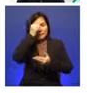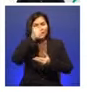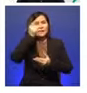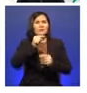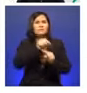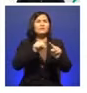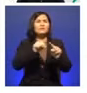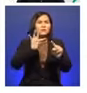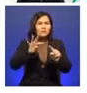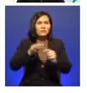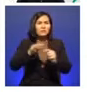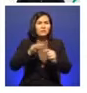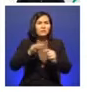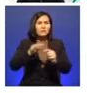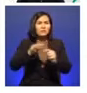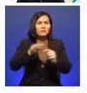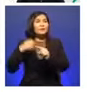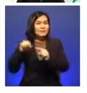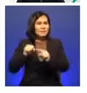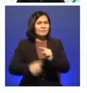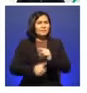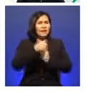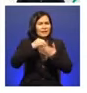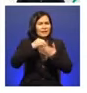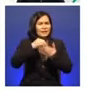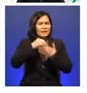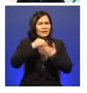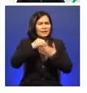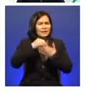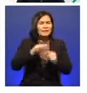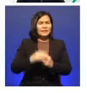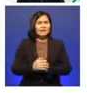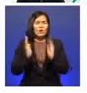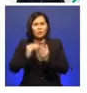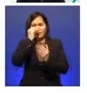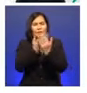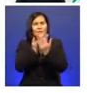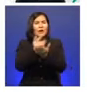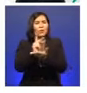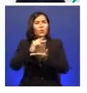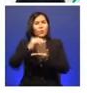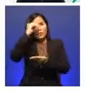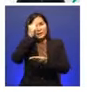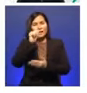ครับแล้วก็นักเรียนนักศึกษาที่เข้าสู่ระบบกยศ.กองทุนเงินให้กู้ยืมเพื่อการศึกษานะ